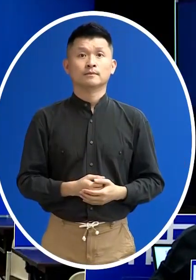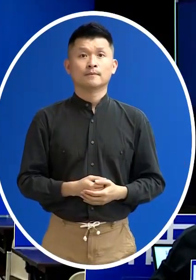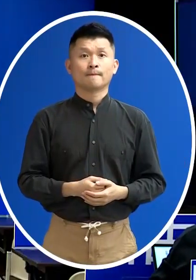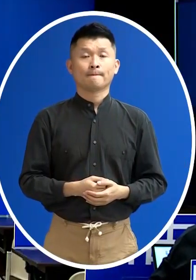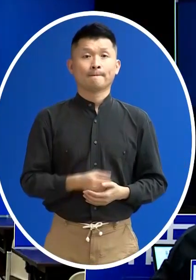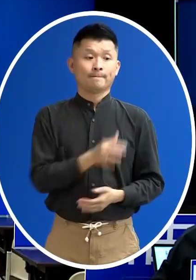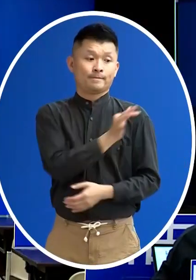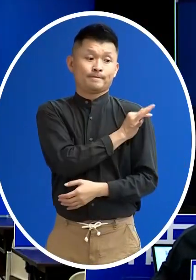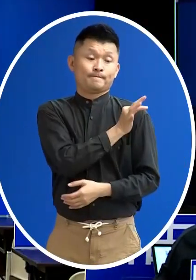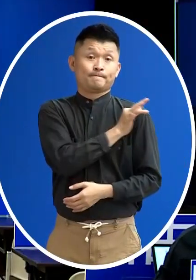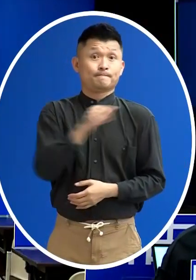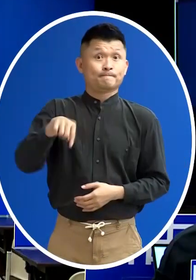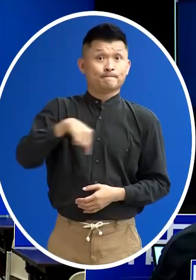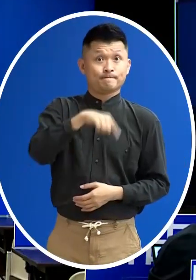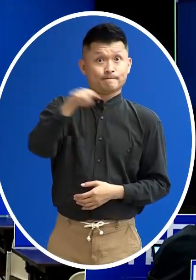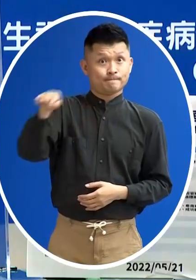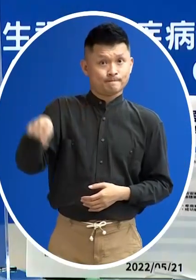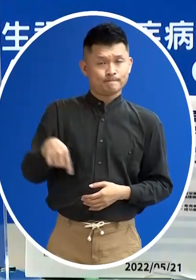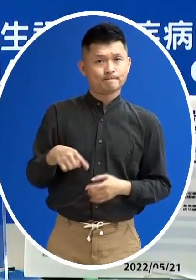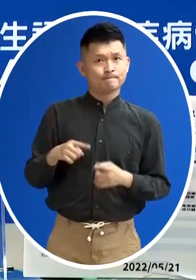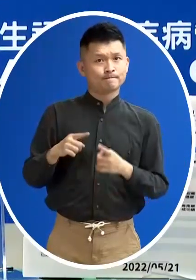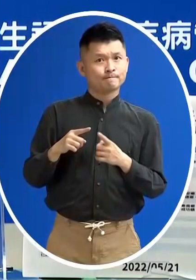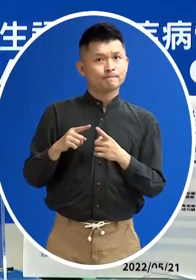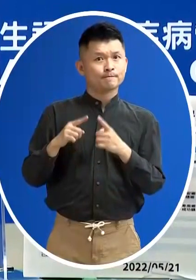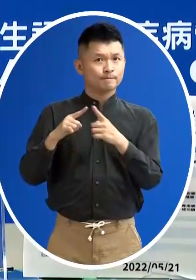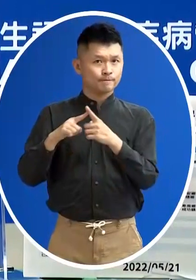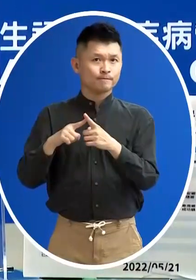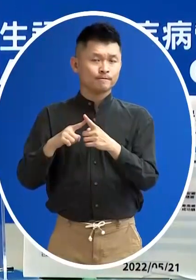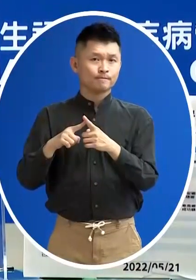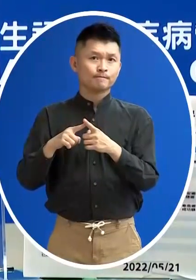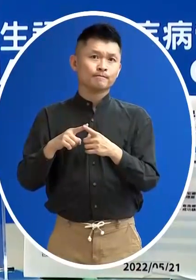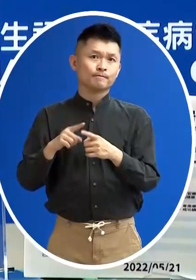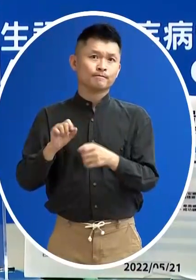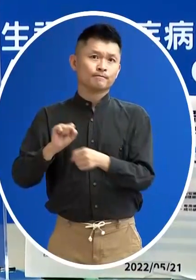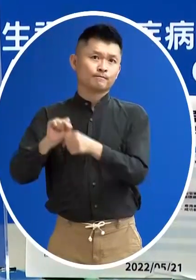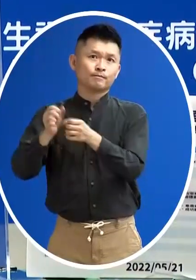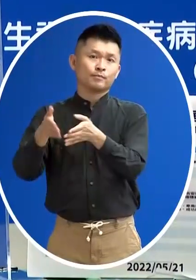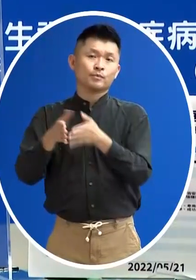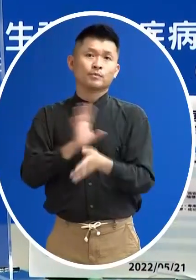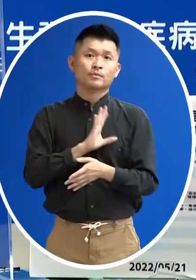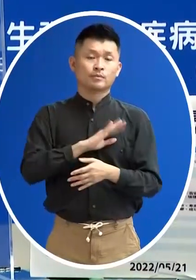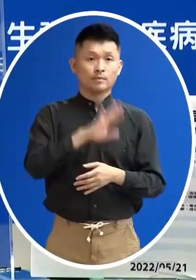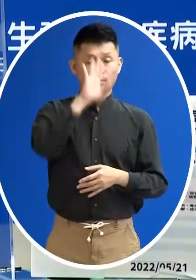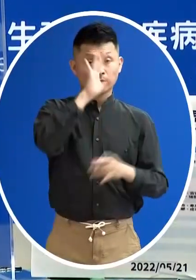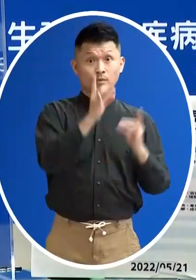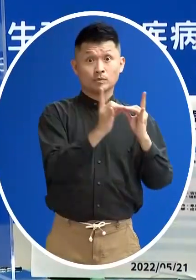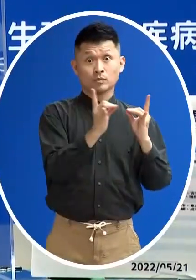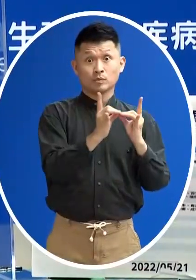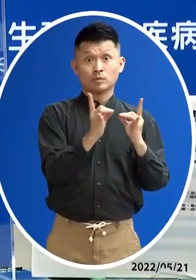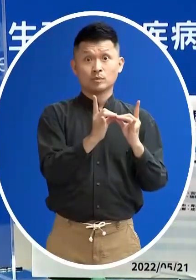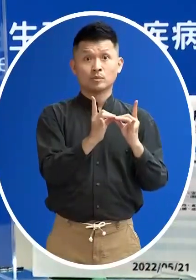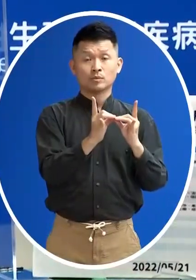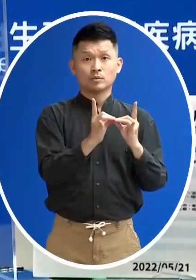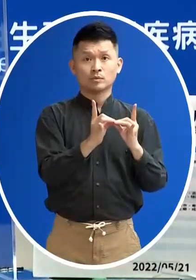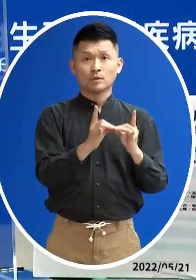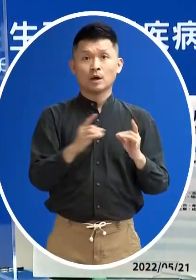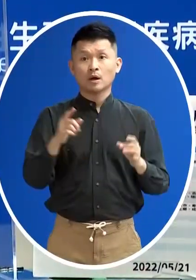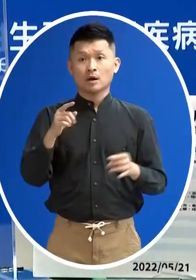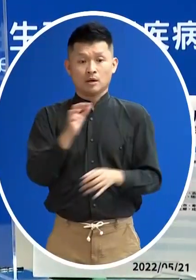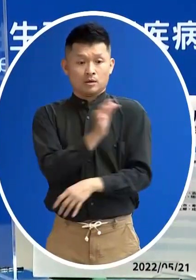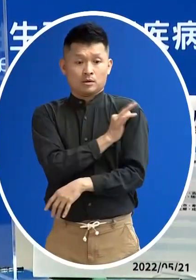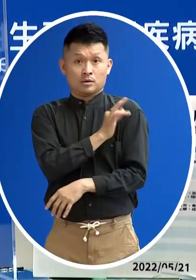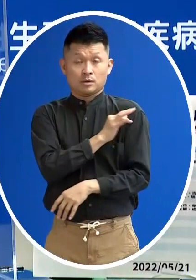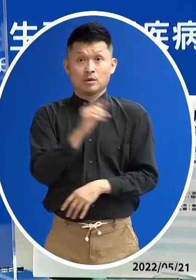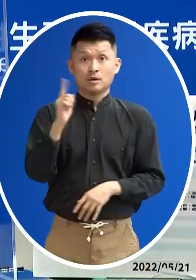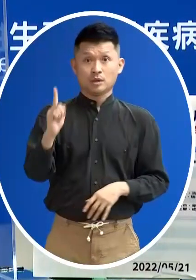对，护理人力是一定的了哈。那你从某些病房给他要求一个超高的护病比